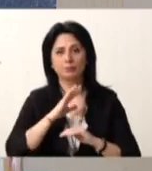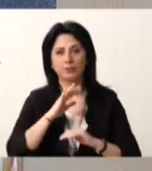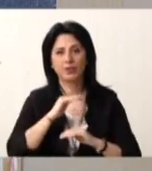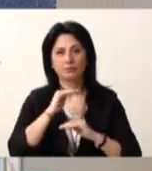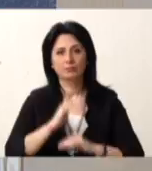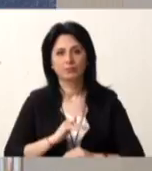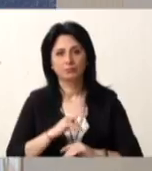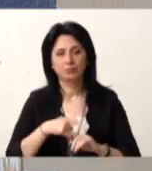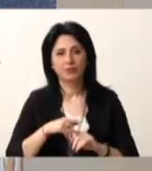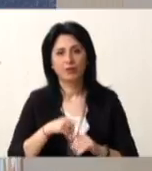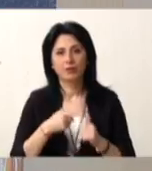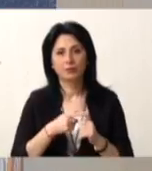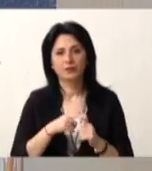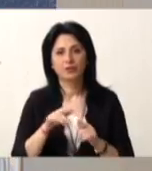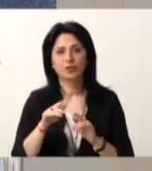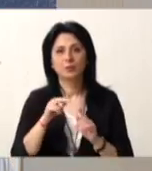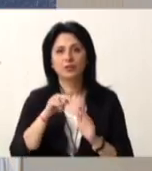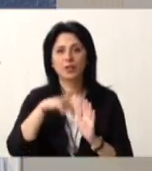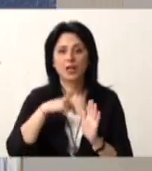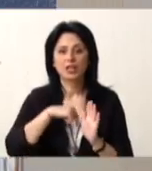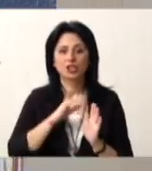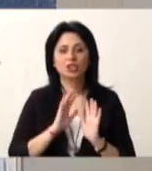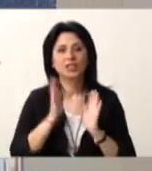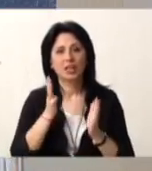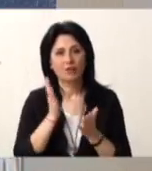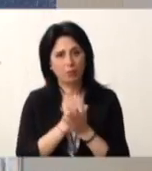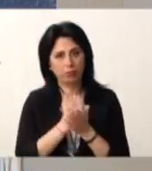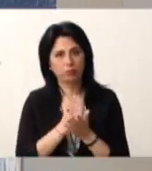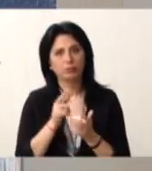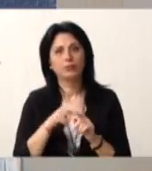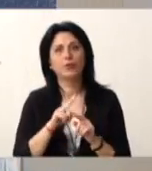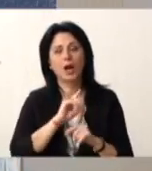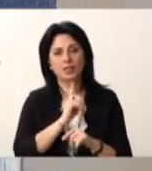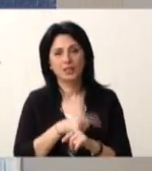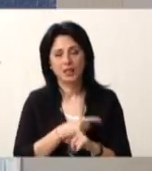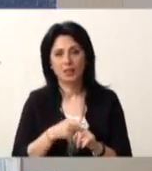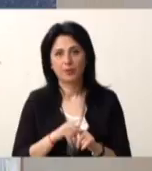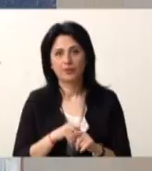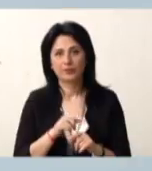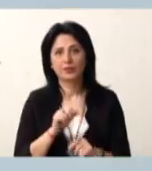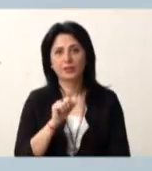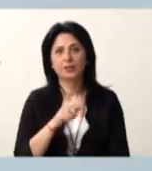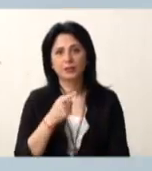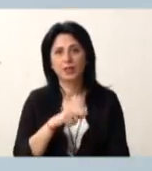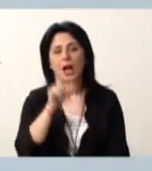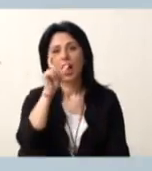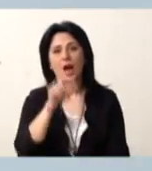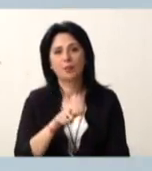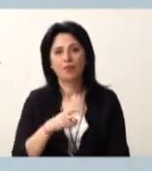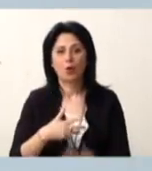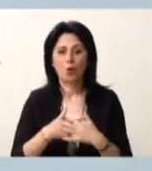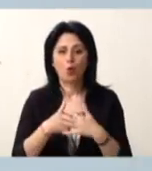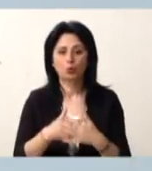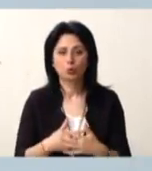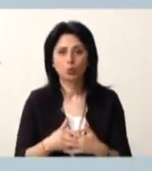მნიშვნელობა, რაღაც პროცესებსაც მუცლის ღუში წნევის მომატებას იწვევს, რაც ასევე აძლიერებს ამას. ანუ ყაბზობა თუ აქვს ადამიანს,